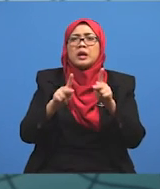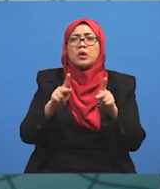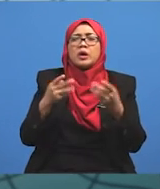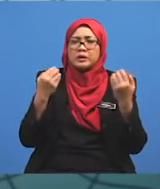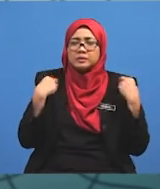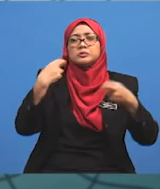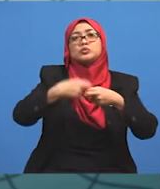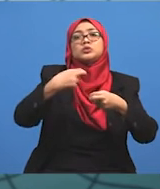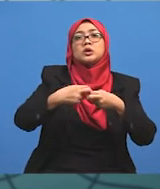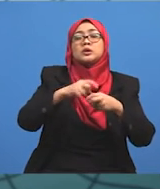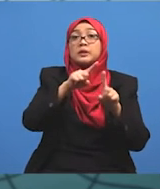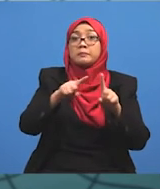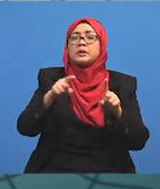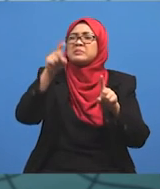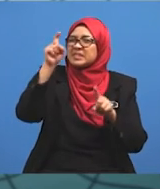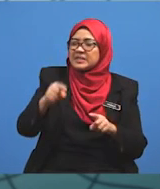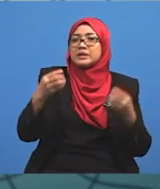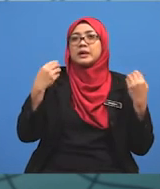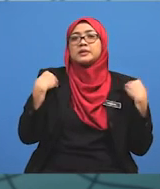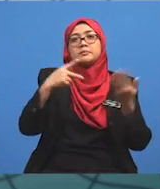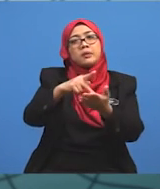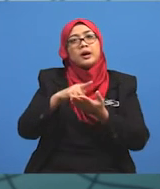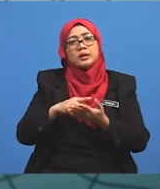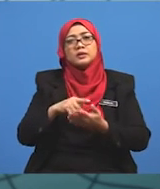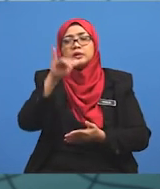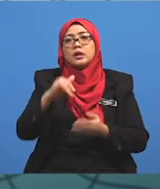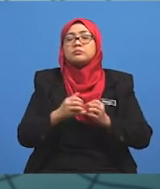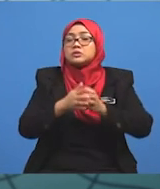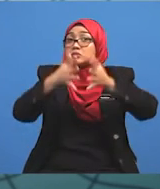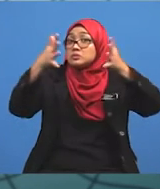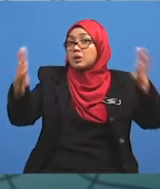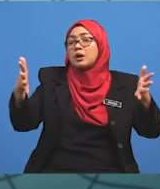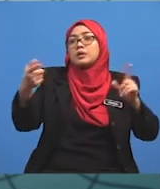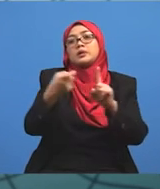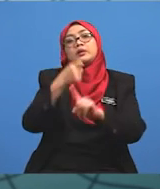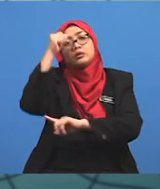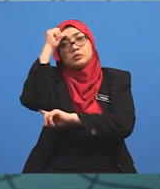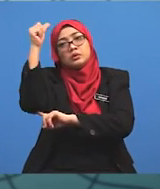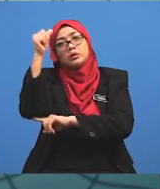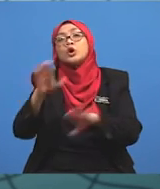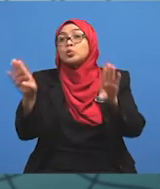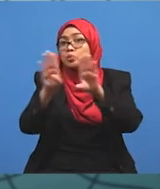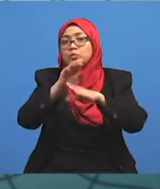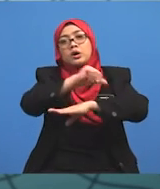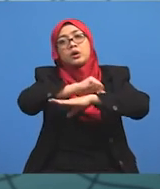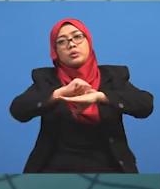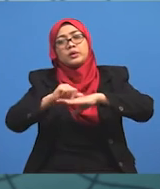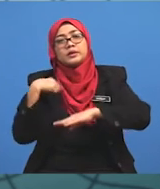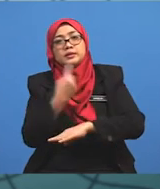pasti Allah memberikan ganjaran yang sangat besar pada kita. Tutuplah aurat kita dengan sempurna,